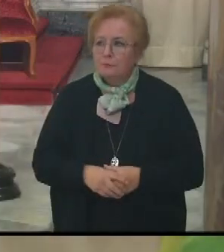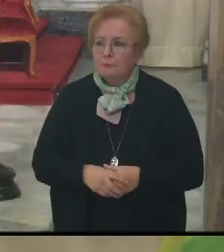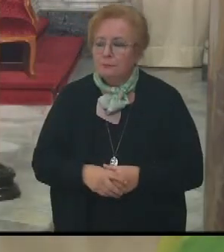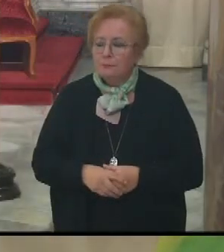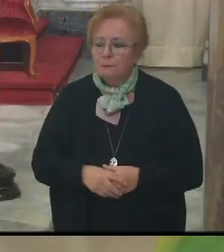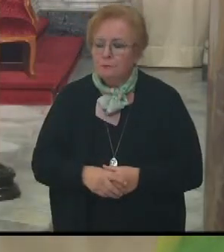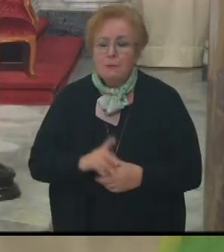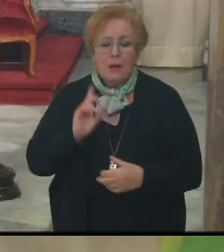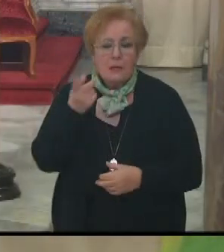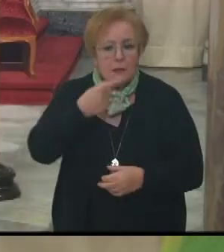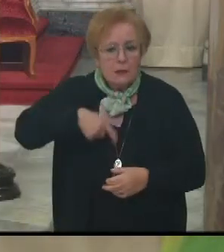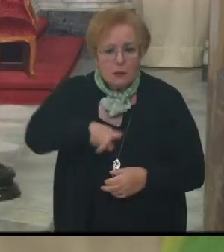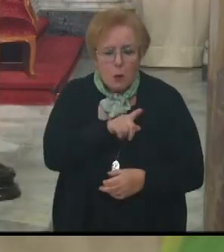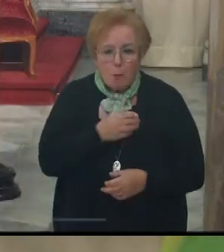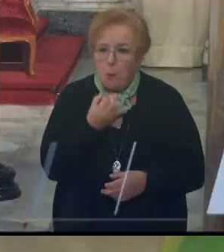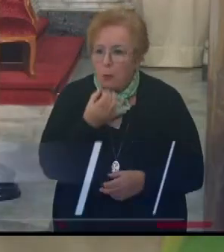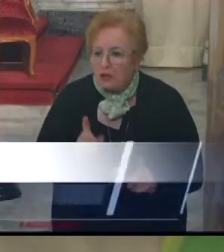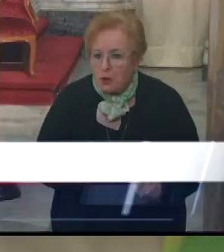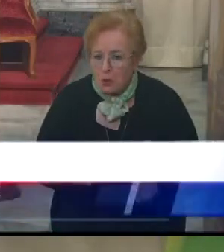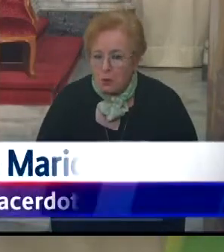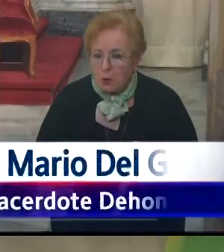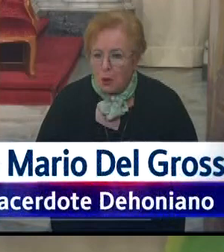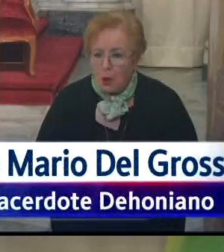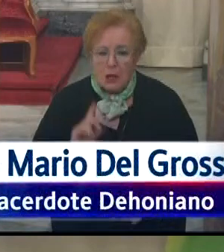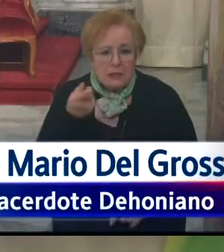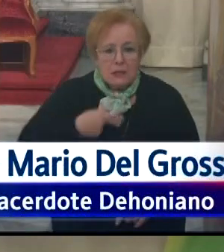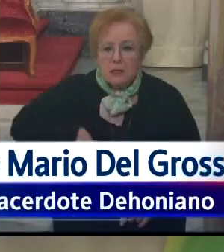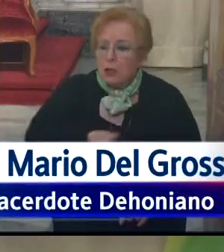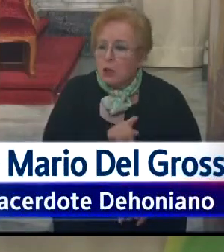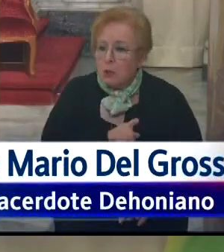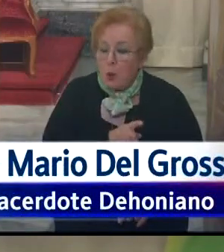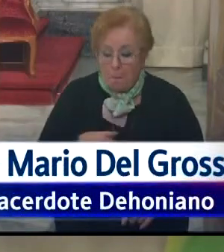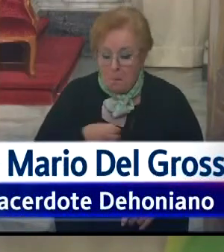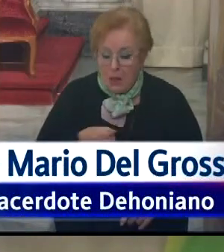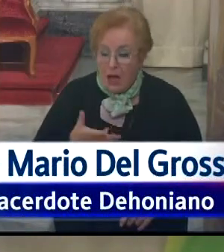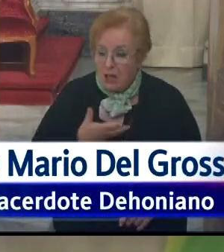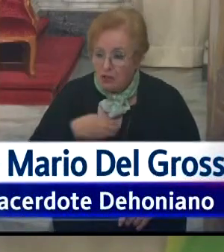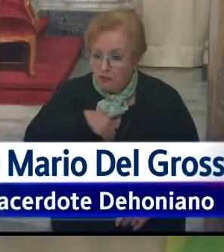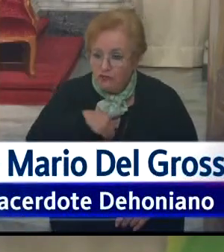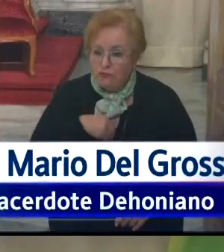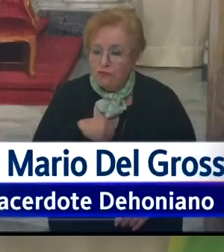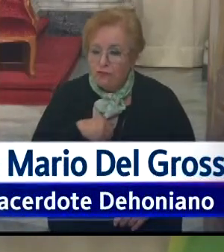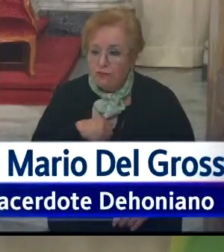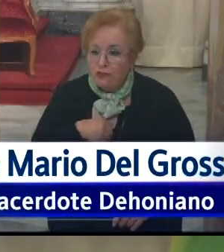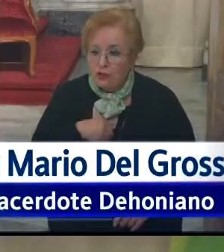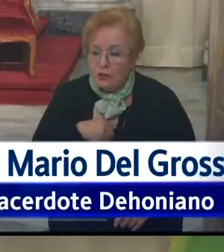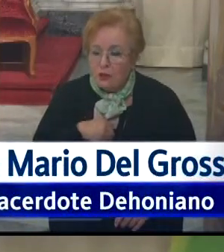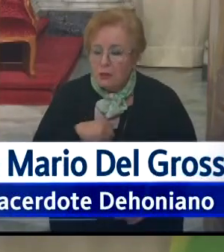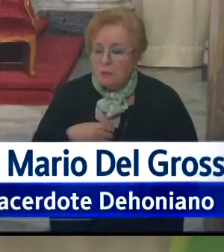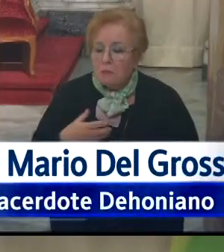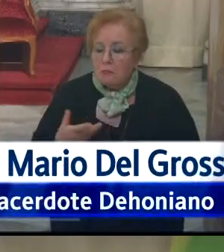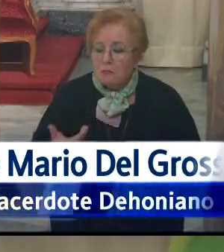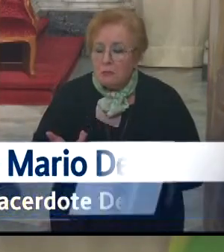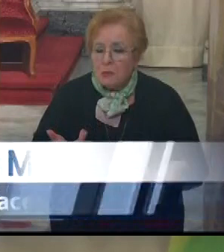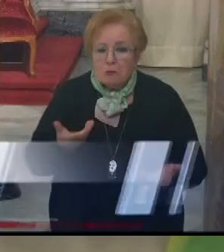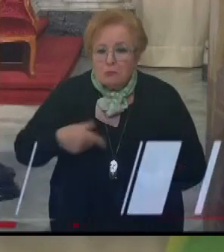E se noi non siamo buoni, se noi abbiamo i nostri peccati, e allora Egli ci